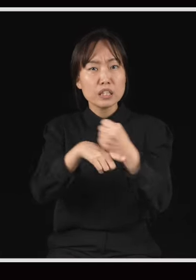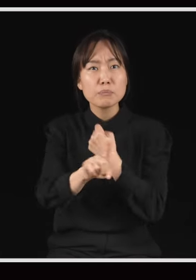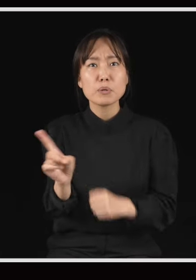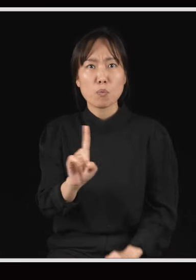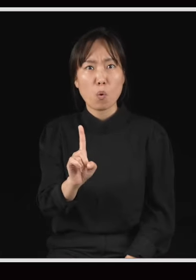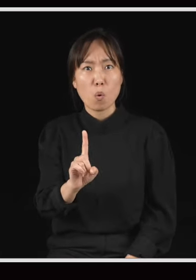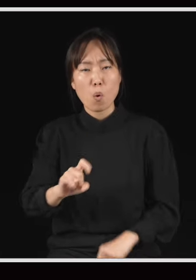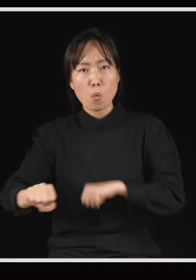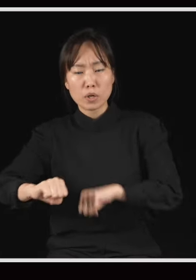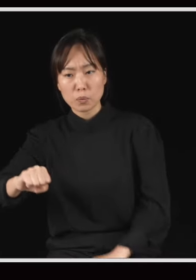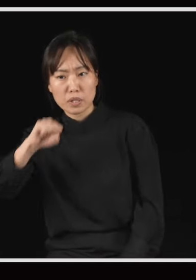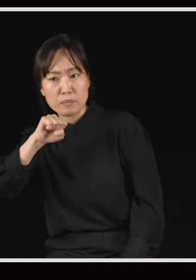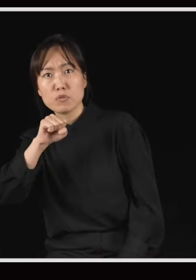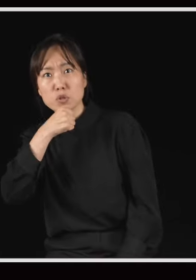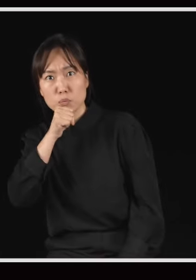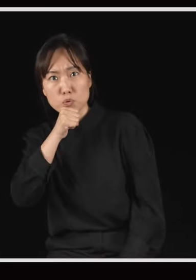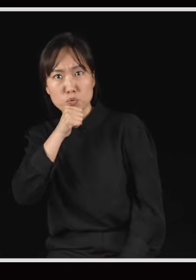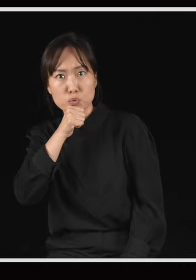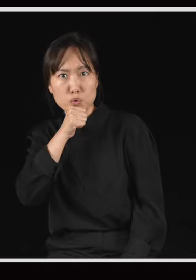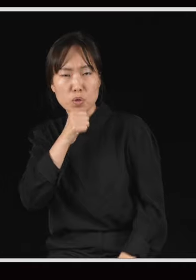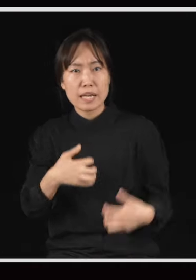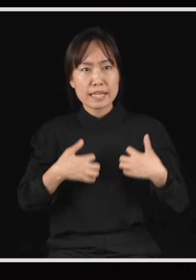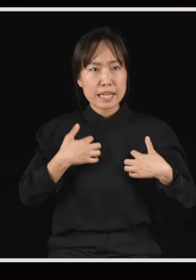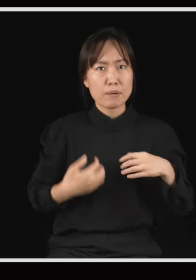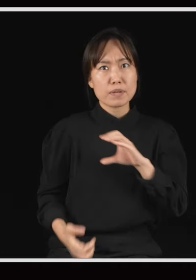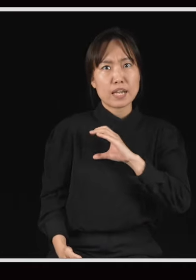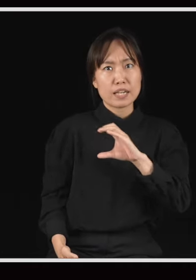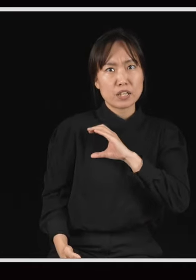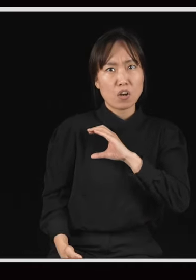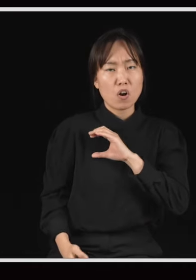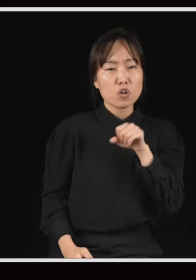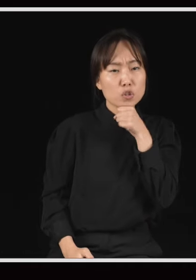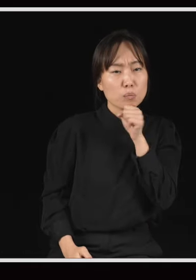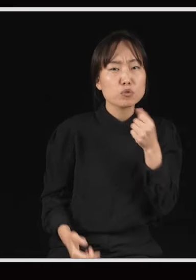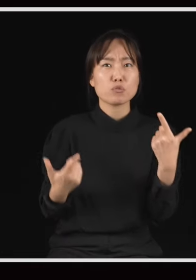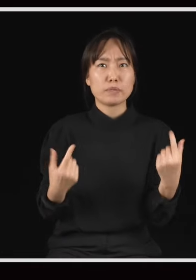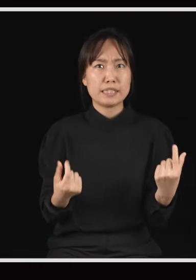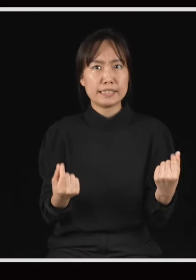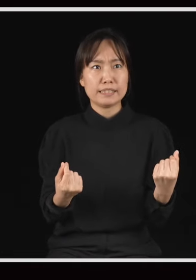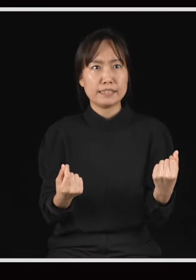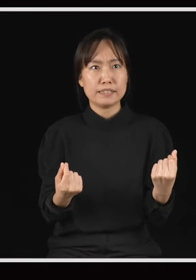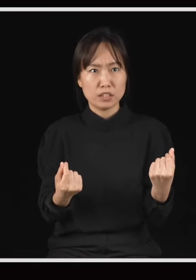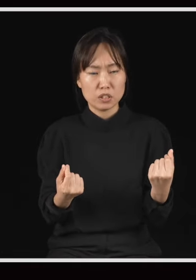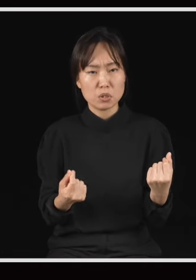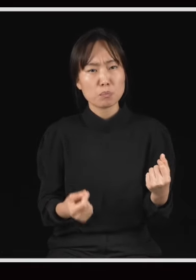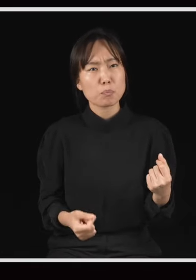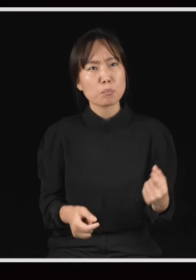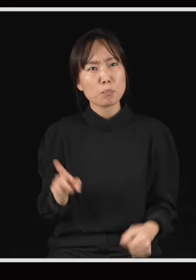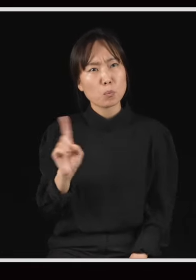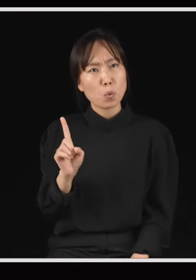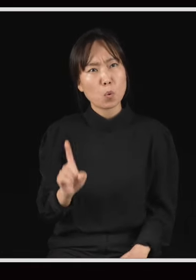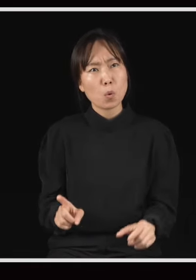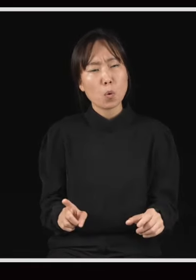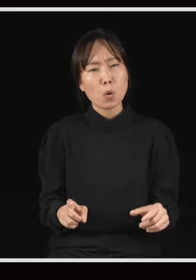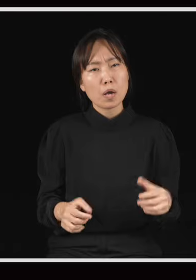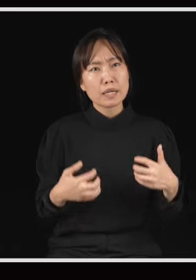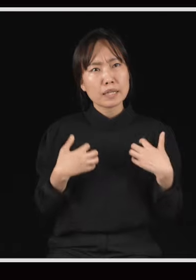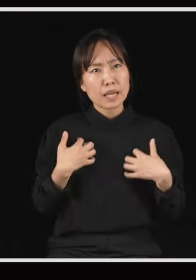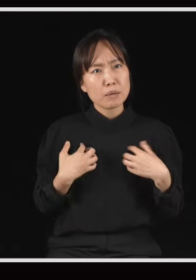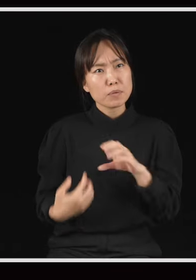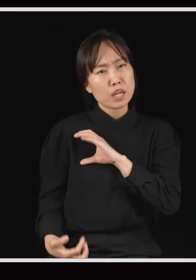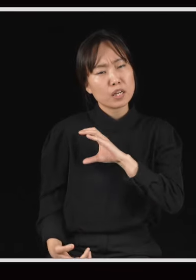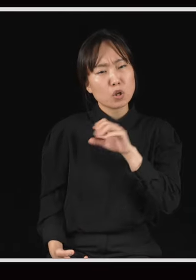무슨 얘기냐? 내재 역량 점수가 게임 캐릭터 있잖아요. 보면은 HP, MP에서 게임 캐릭터가 점수가